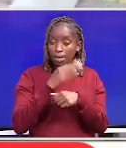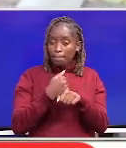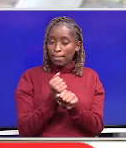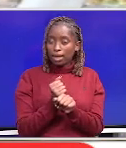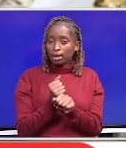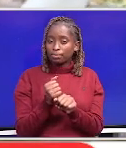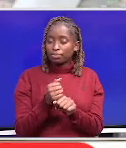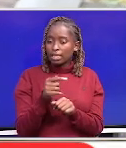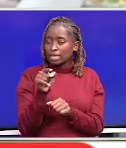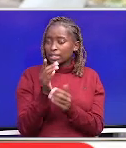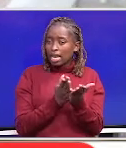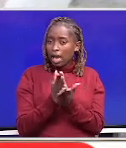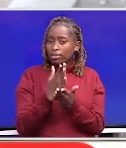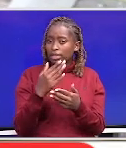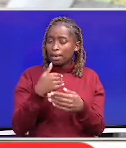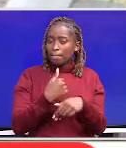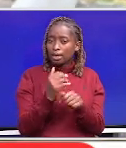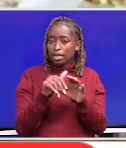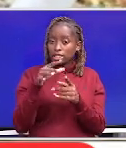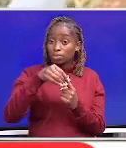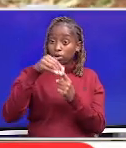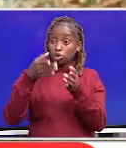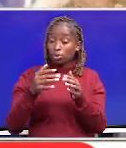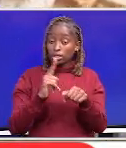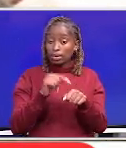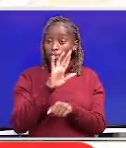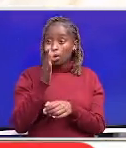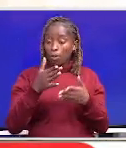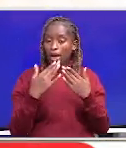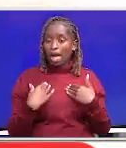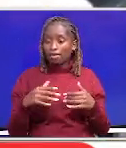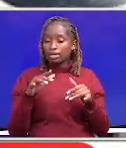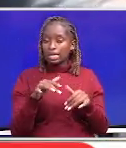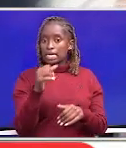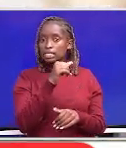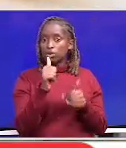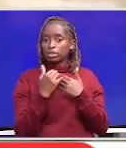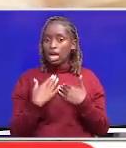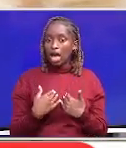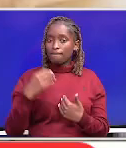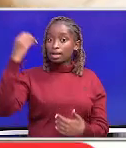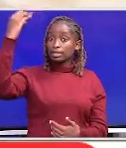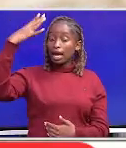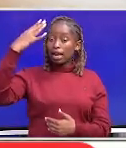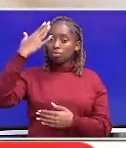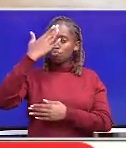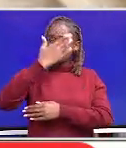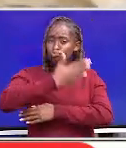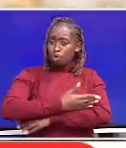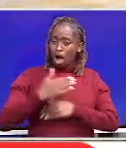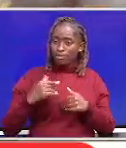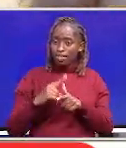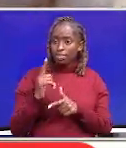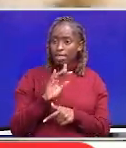njia spesheli, huku ncha zao zikielekezwa magharibi jua linakotua. Kuku mweupe huchinjwa na kisha damu